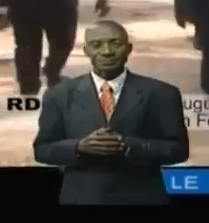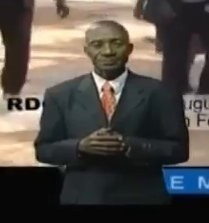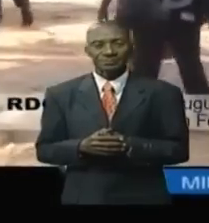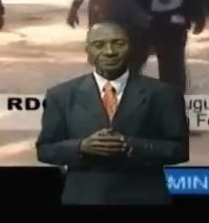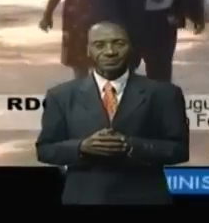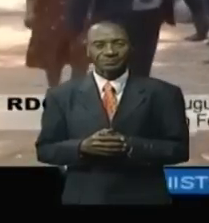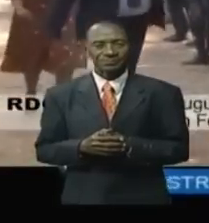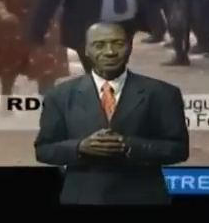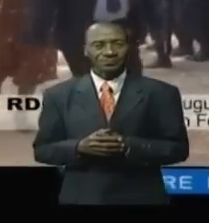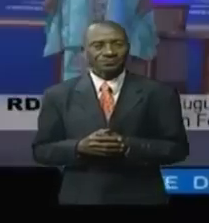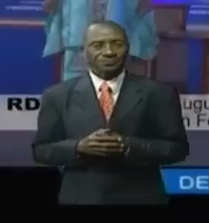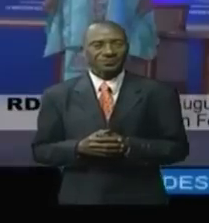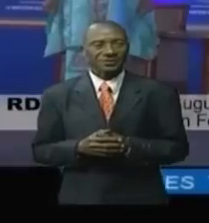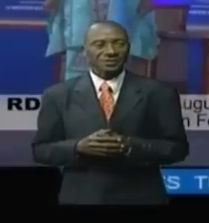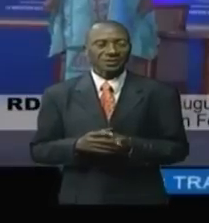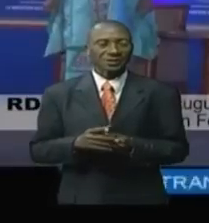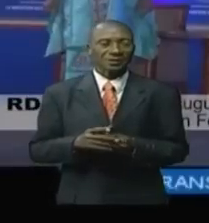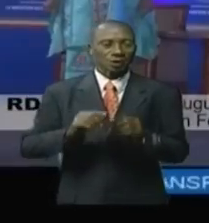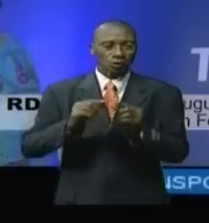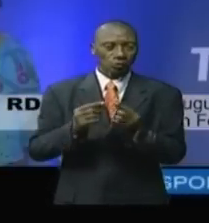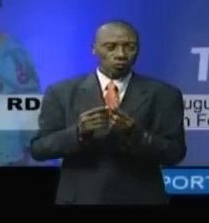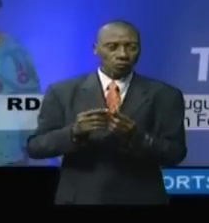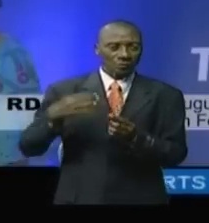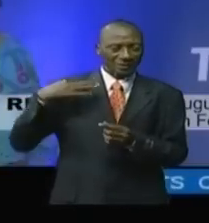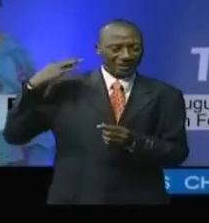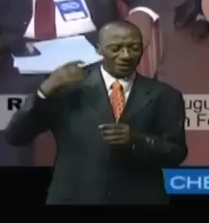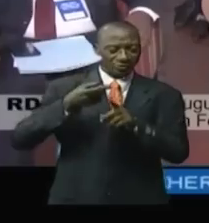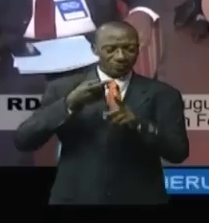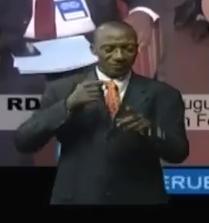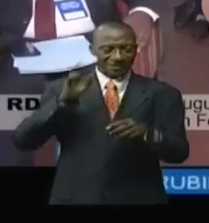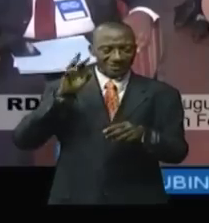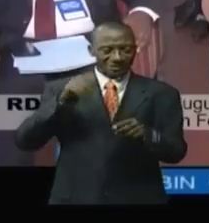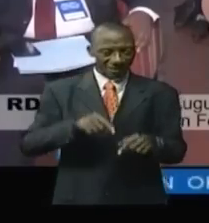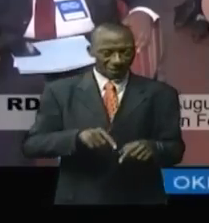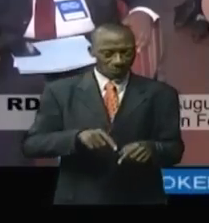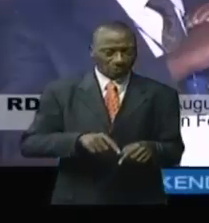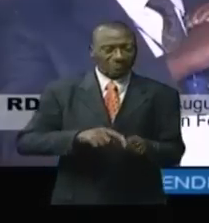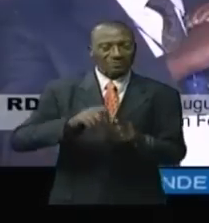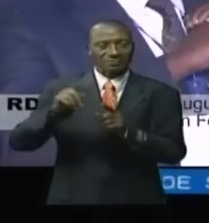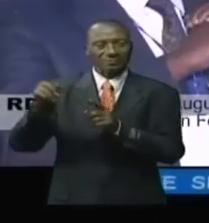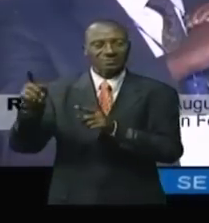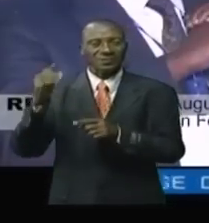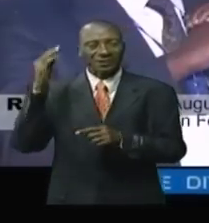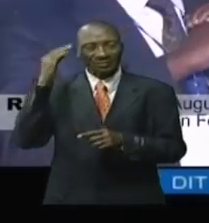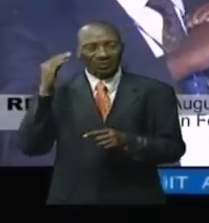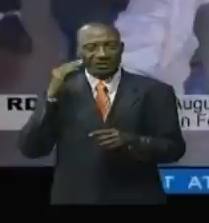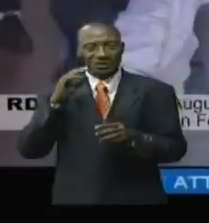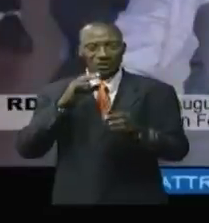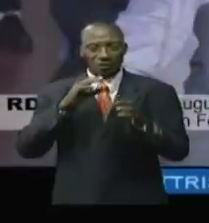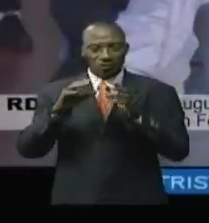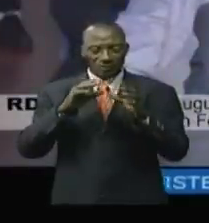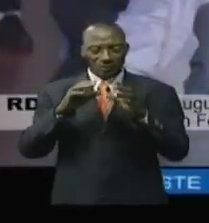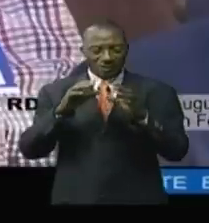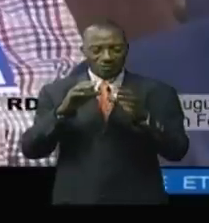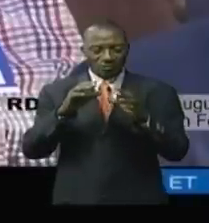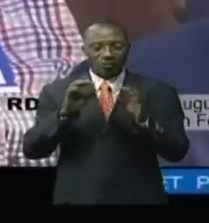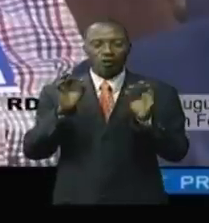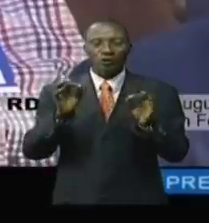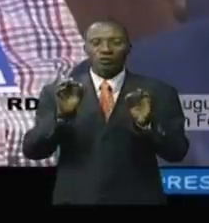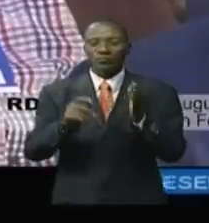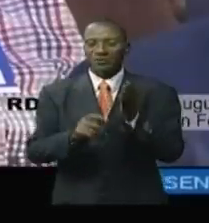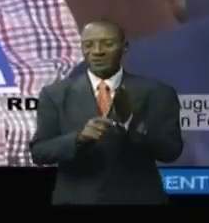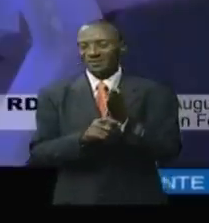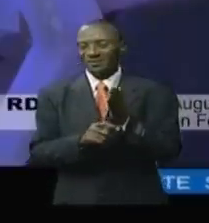À la tête d'une forte délégation venue de Kinshasa, les ministres des Postes, Télécommunications et Nouvelles Technologies de l'Information et de